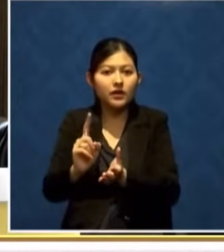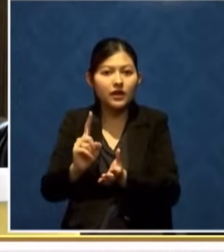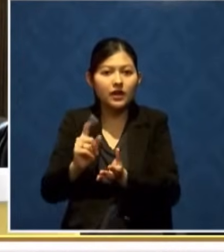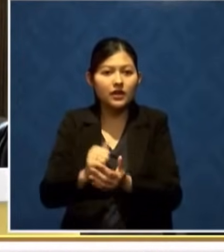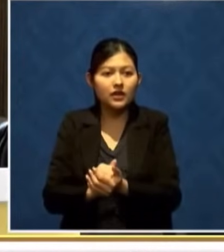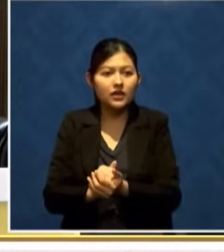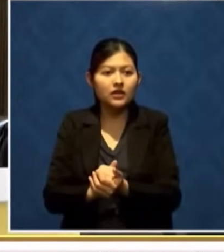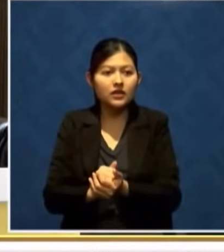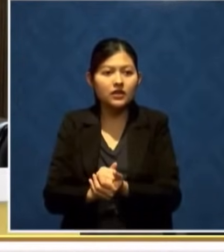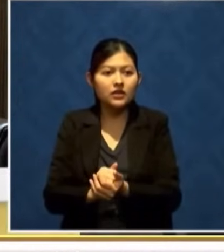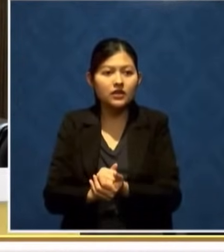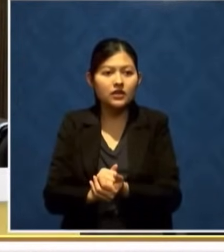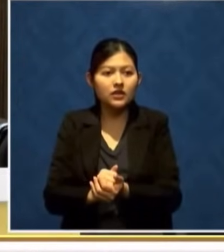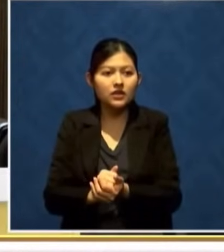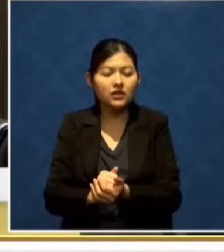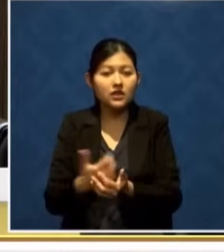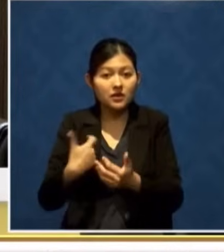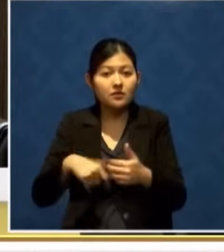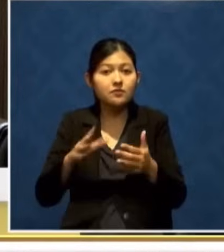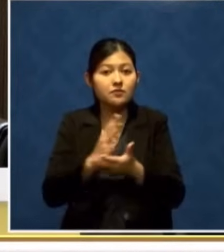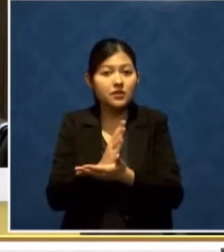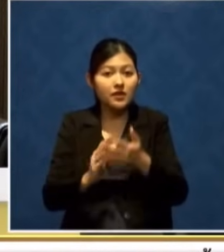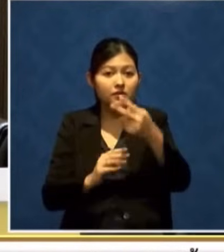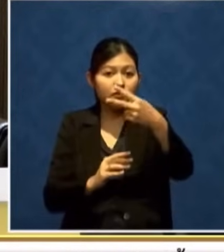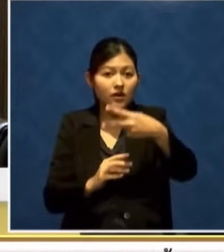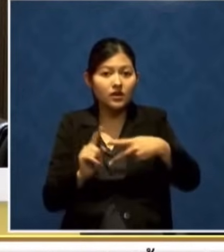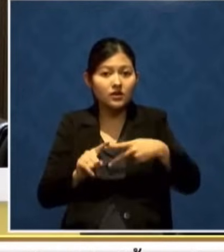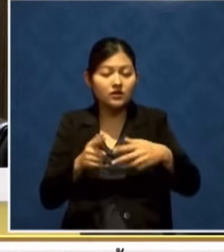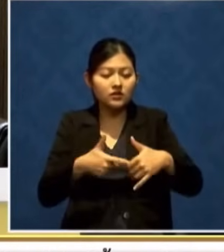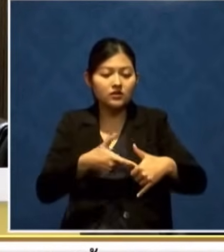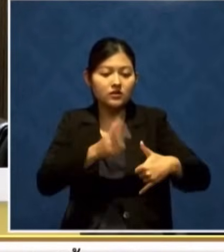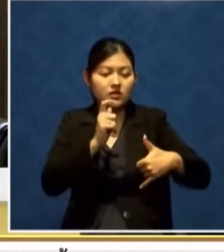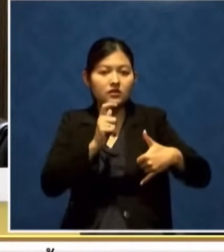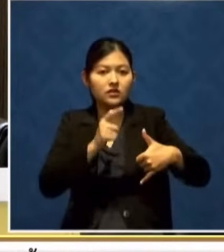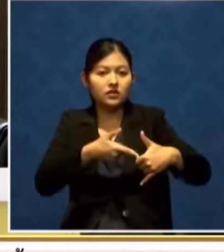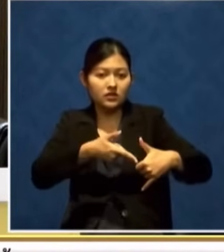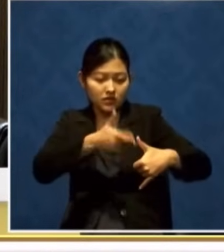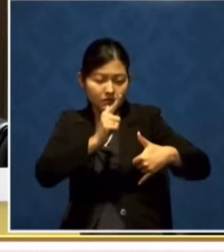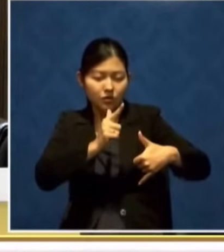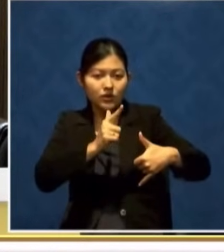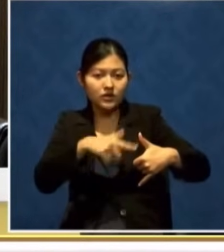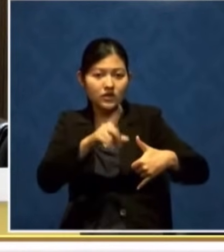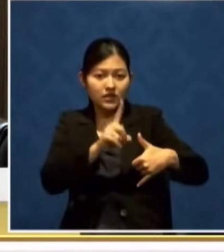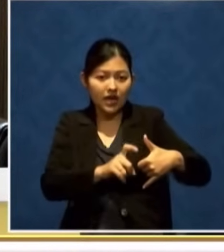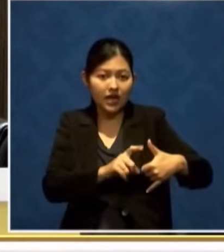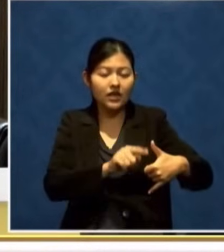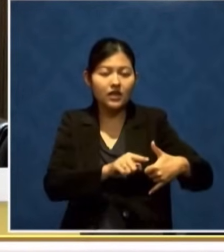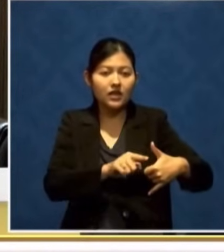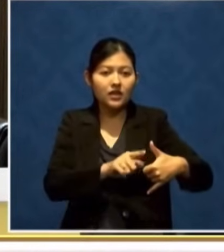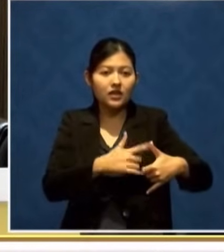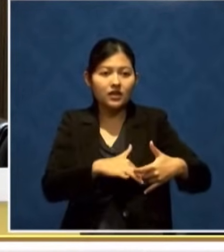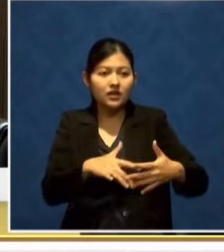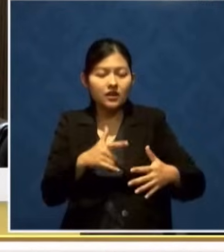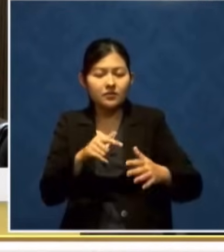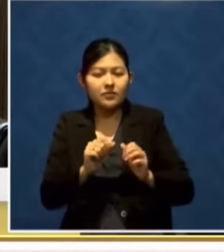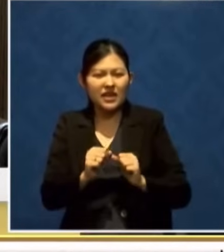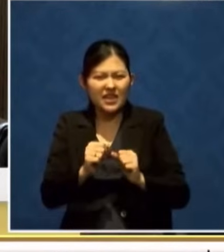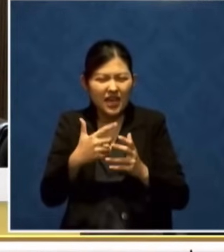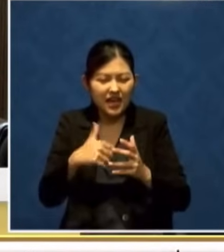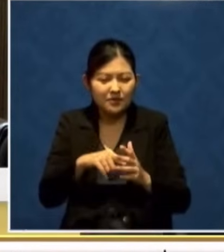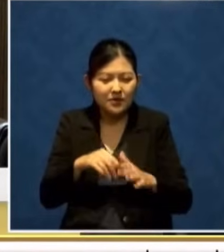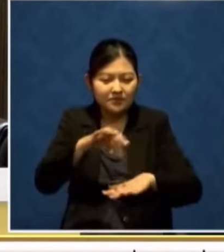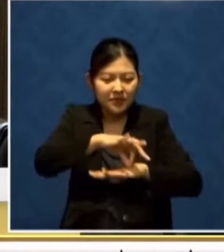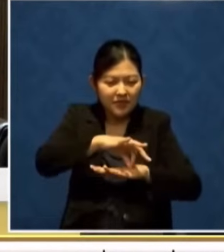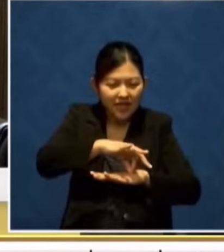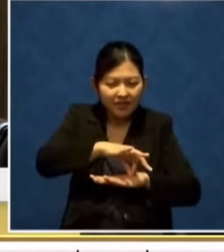ไล่เรียงกัน 2กรณีได้แก่การยิงตำรวจที่เสียชีวิตเนื่องจากการพยายามแทรกแซงการแต่งตั้ง